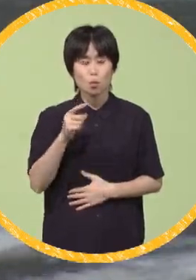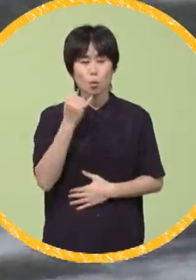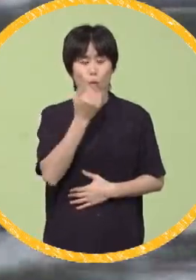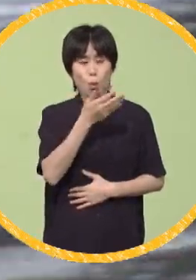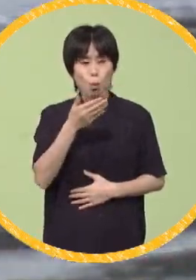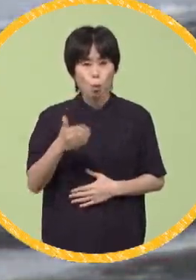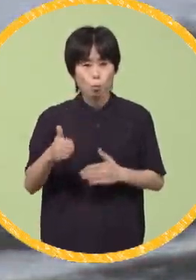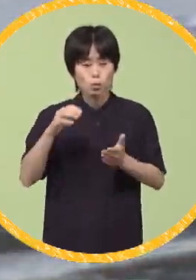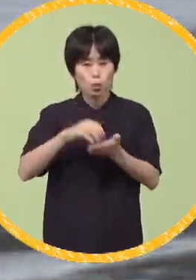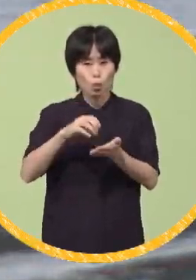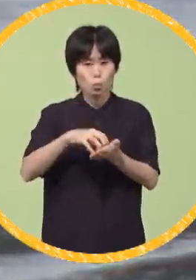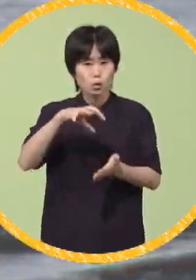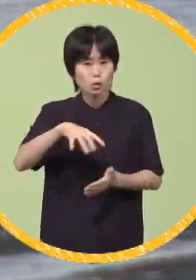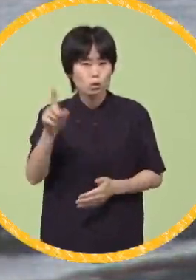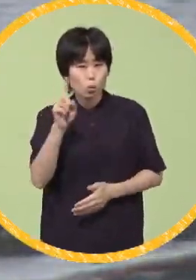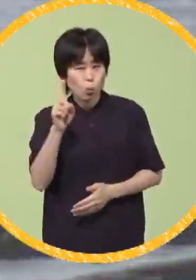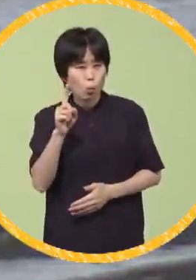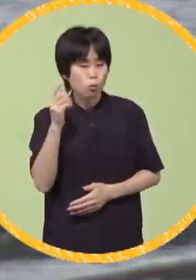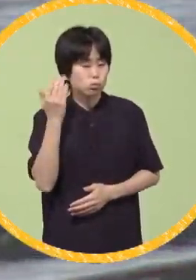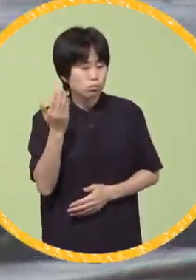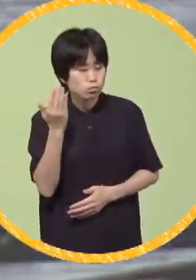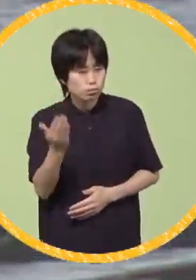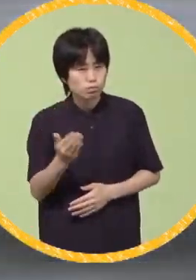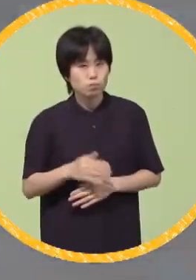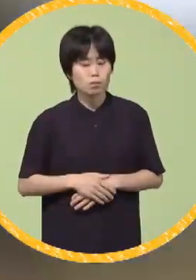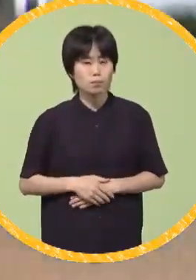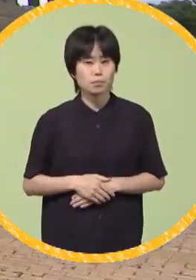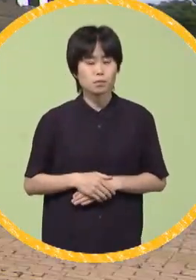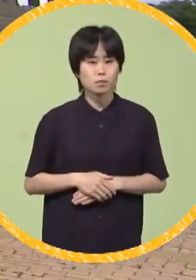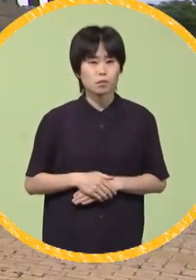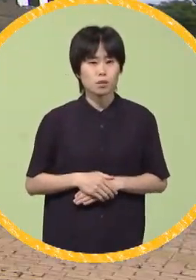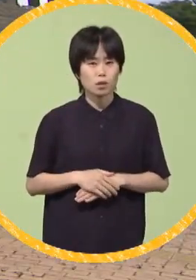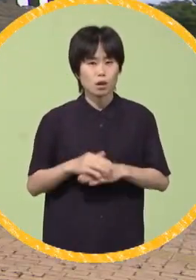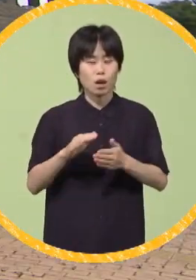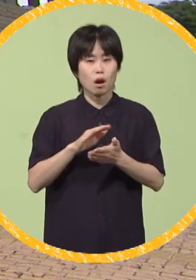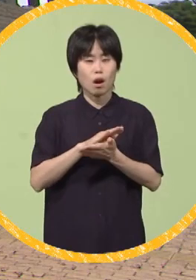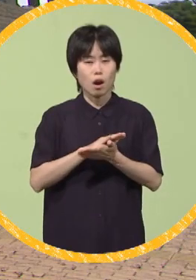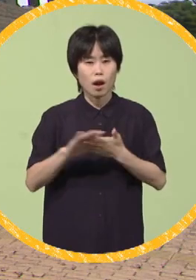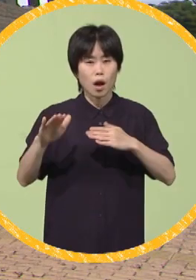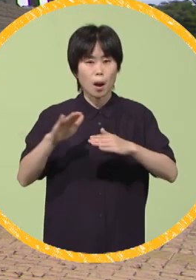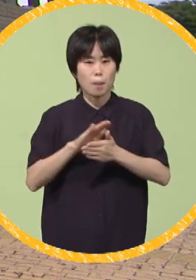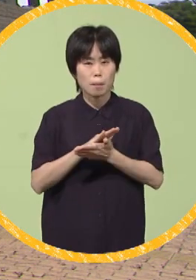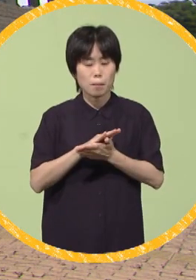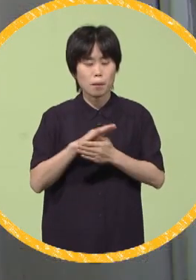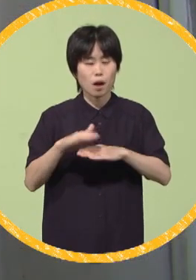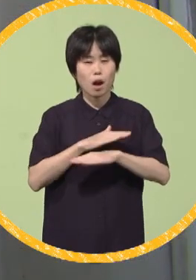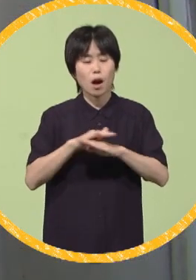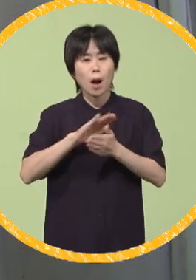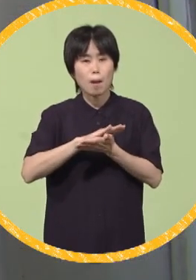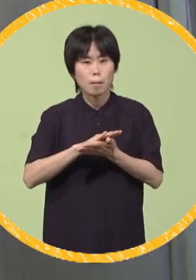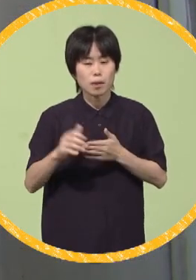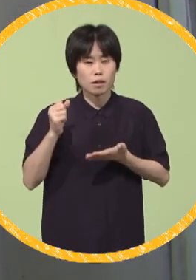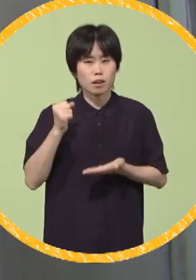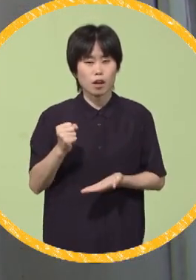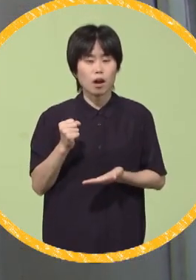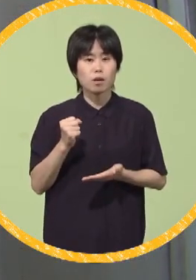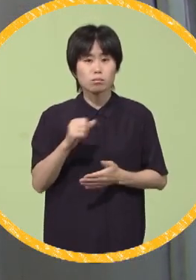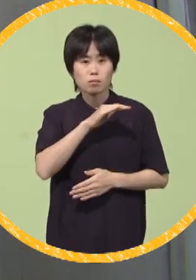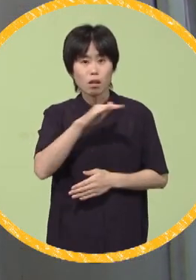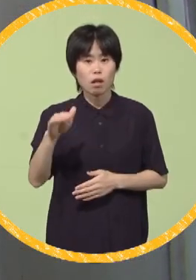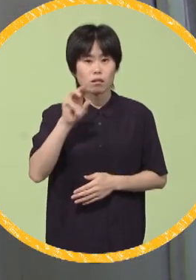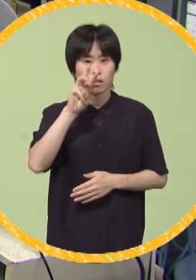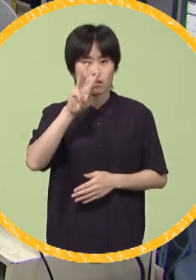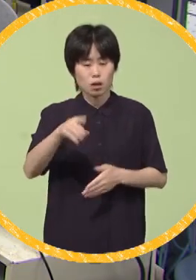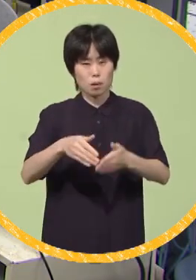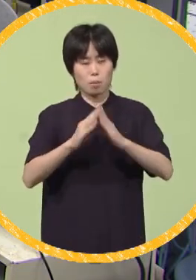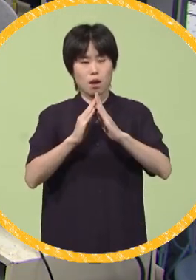から来るのか気になりますよね、はいはい、伺ってきました。日本で唯一の海岸美化専門の公益財団法人として平成3年に設